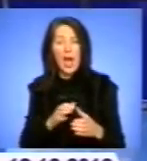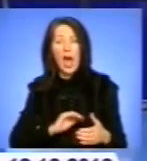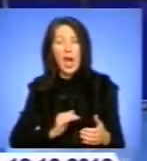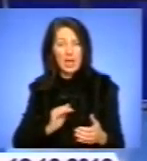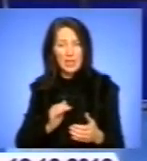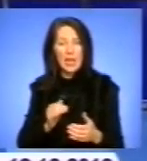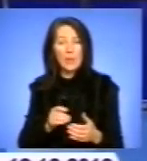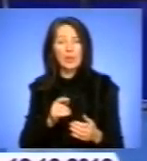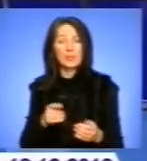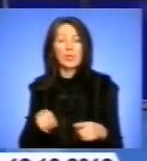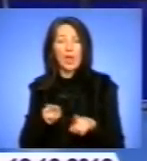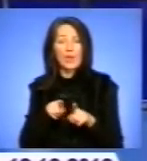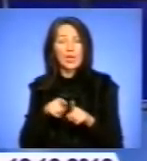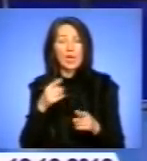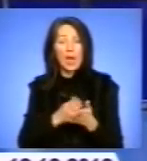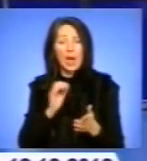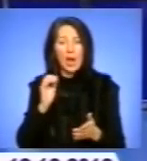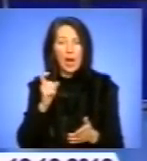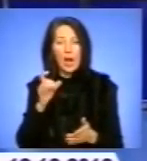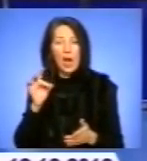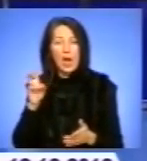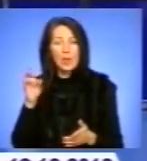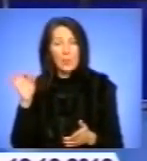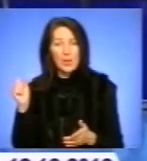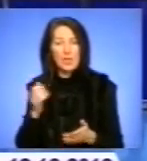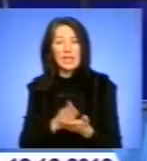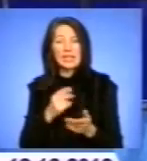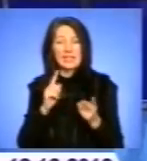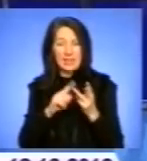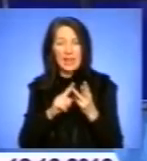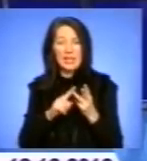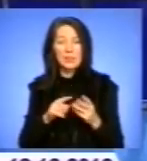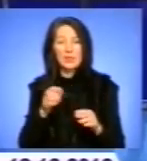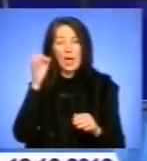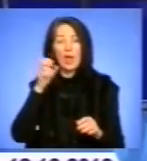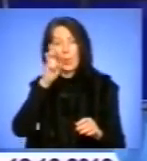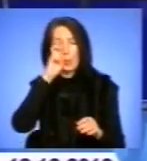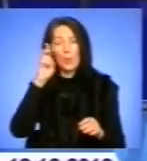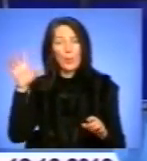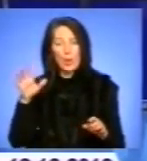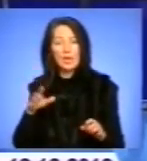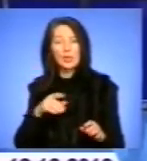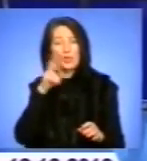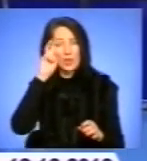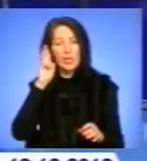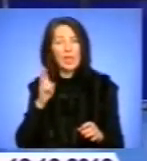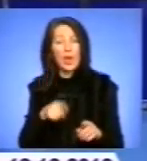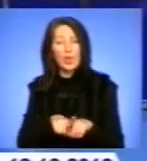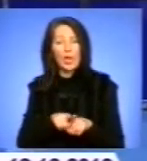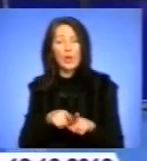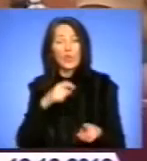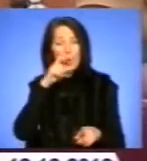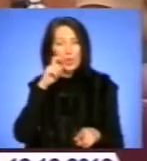Хелузину Харбіні є третім за популярністю у Китаї. Тож і українському глядачеві має бути